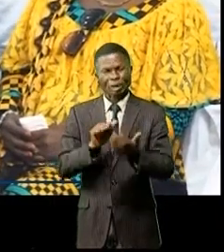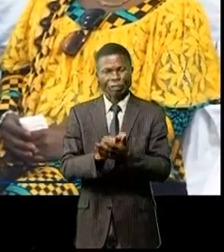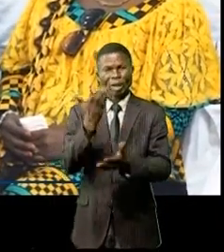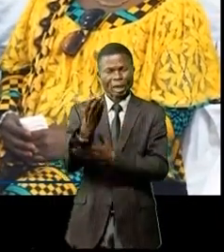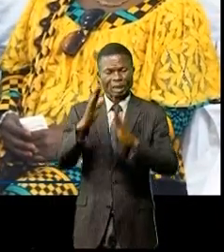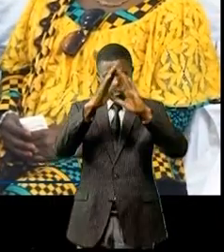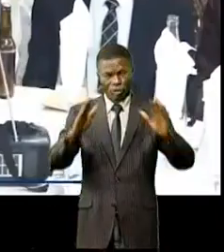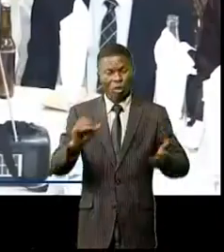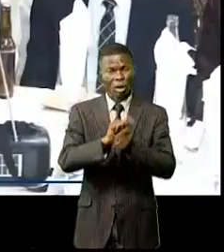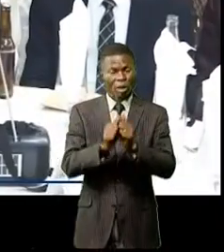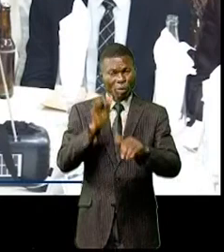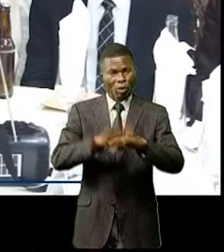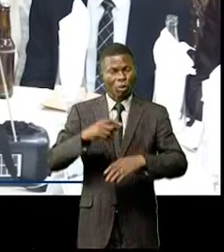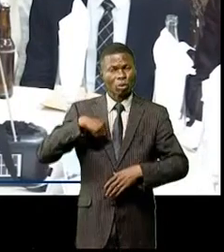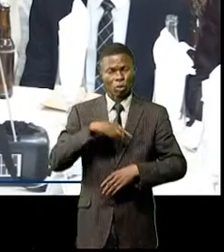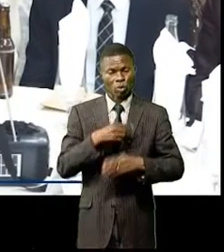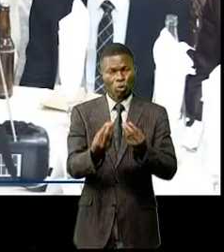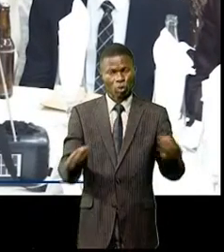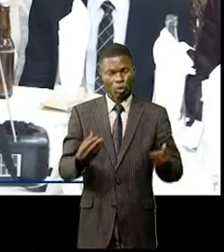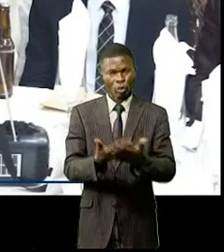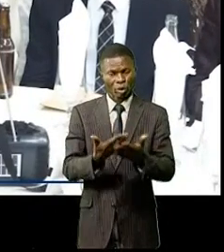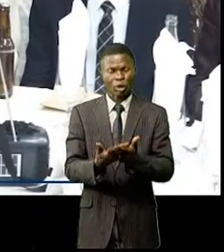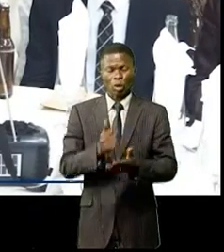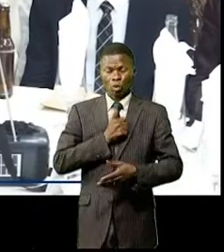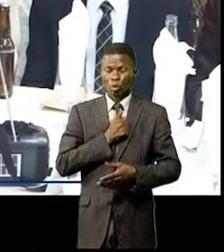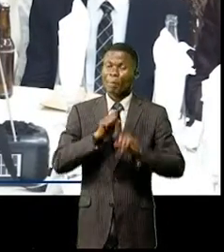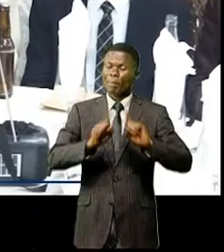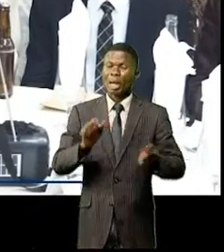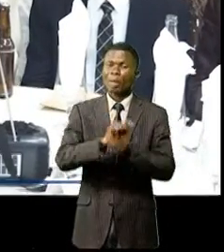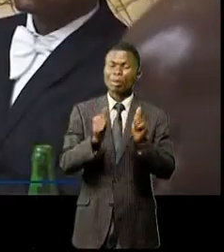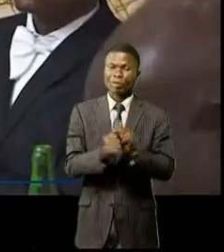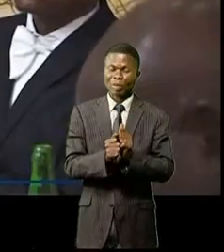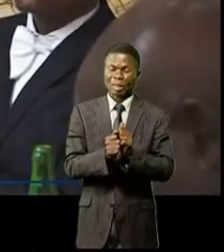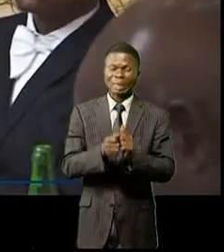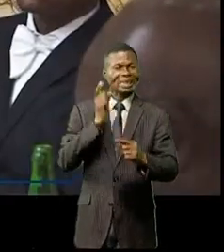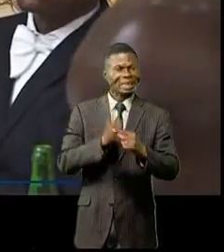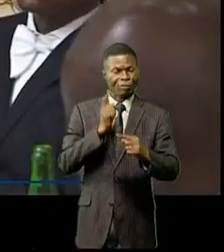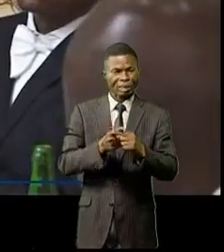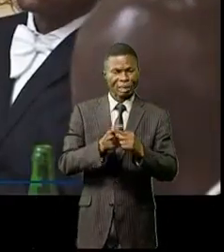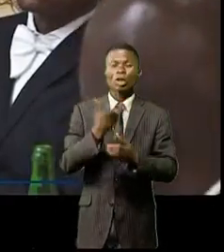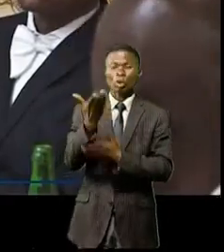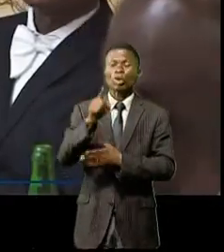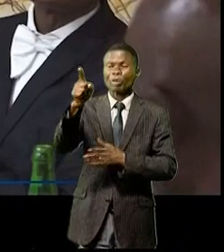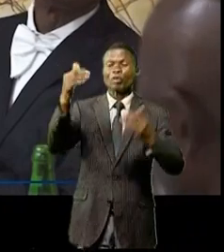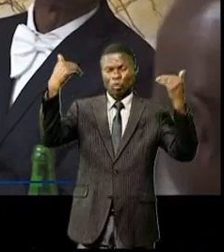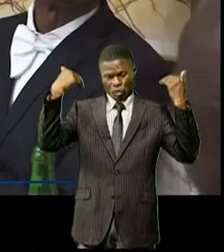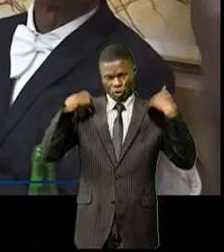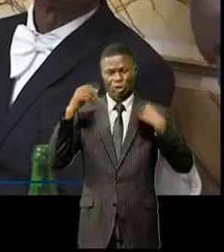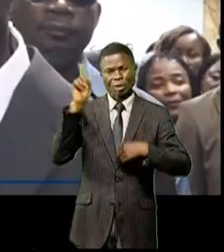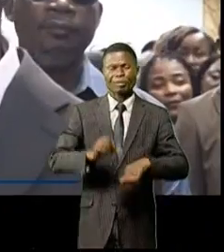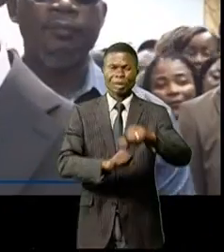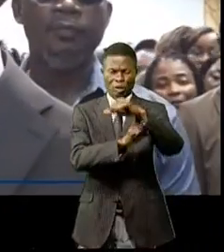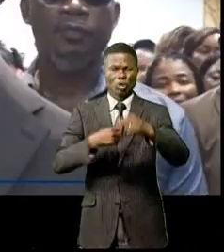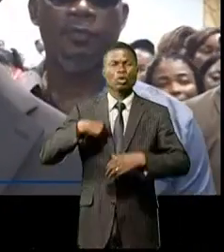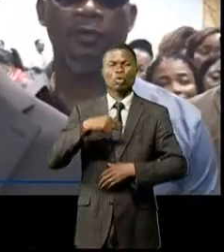Des problèmes que nous pouvons résoudre à notre niveau, nous les résolvons. Mais il y a des problèmes qui dépassent peut-être notre budget. Nous sommes à l'attente d'un programme